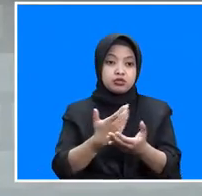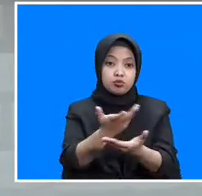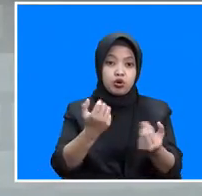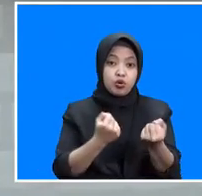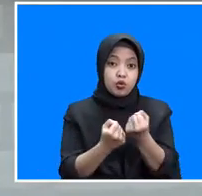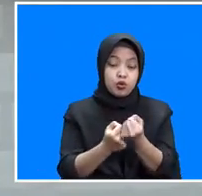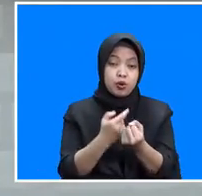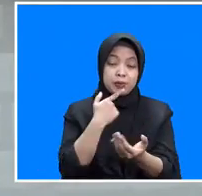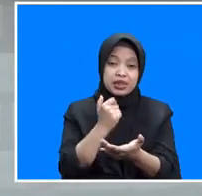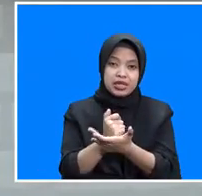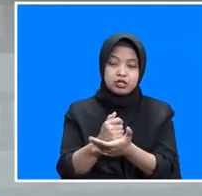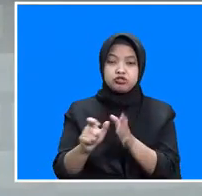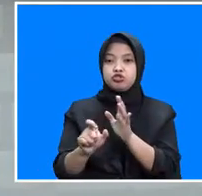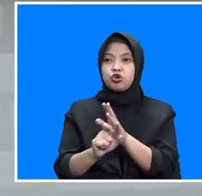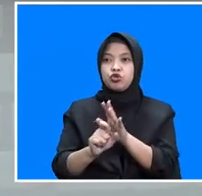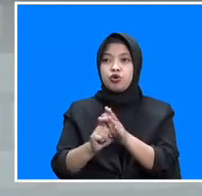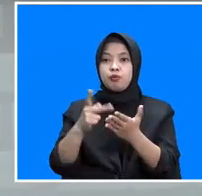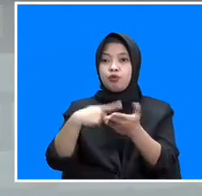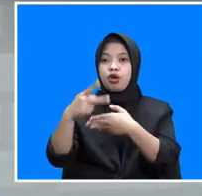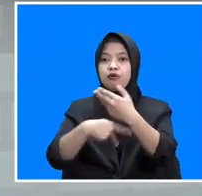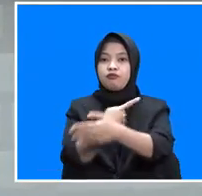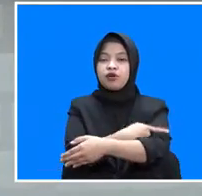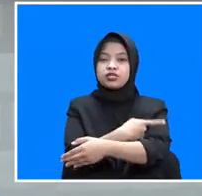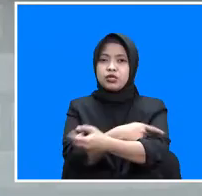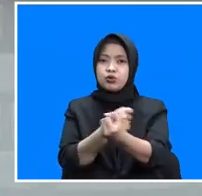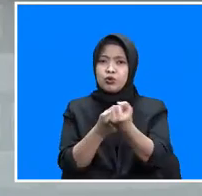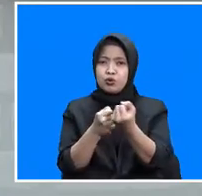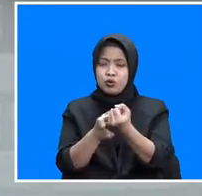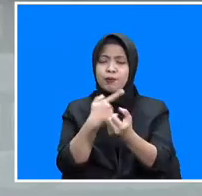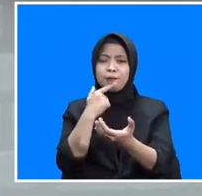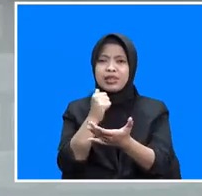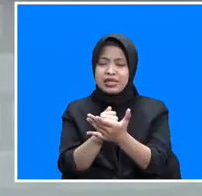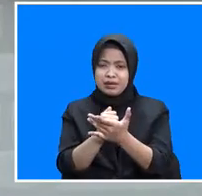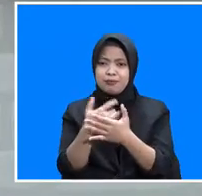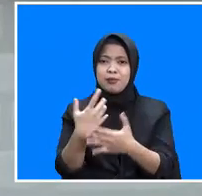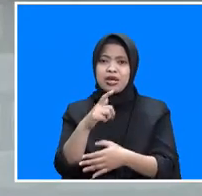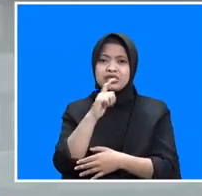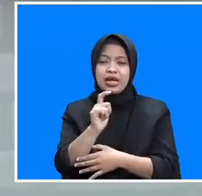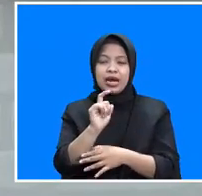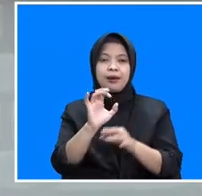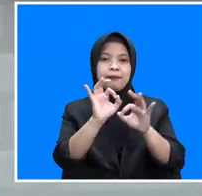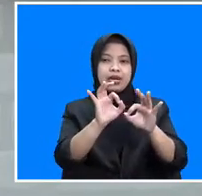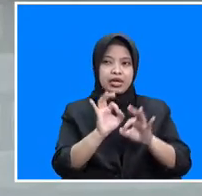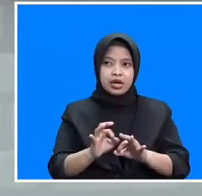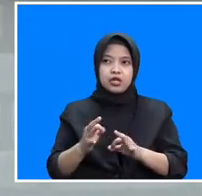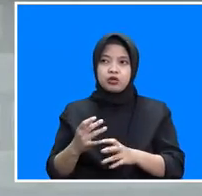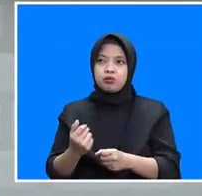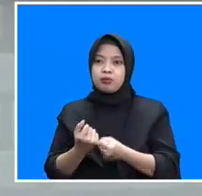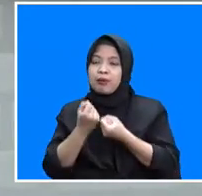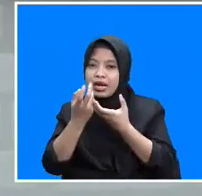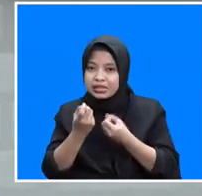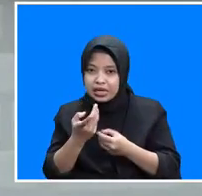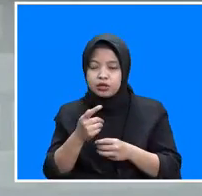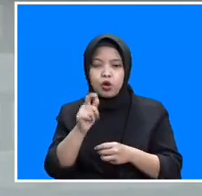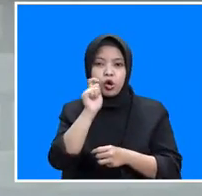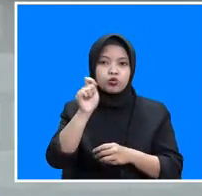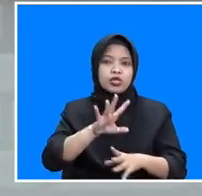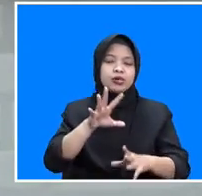mendukung. Misalnya vaksinasi ya. Vaksinasi ini menjadi sangat penting buat kita semua, terutama untuk pendidik dan tenaga pendidikan dan juga untuk